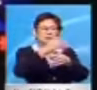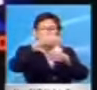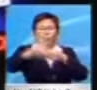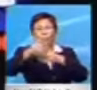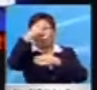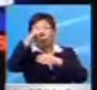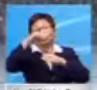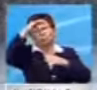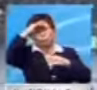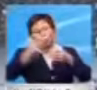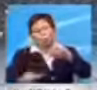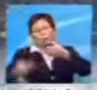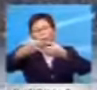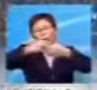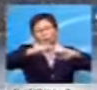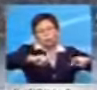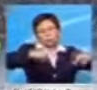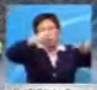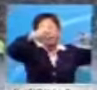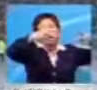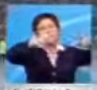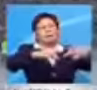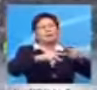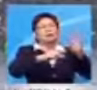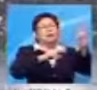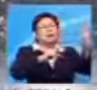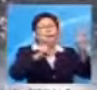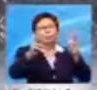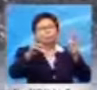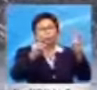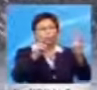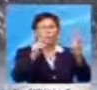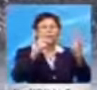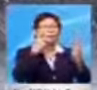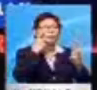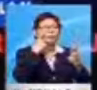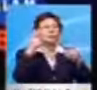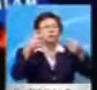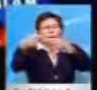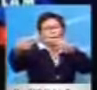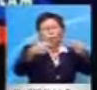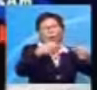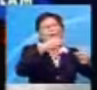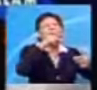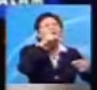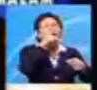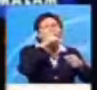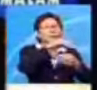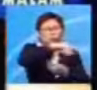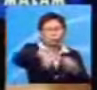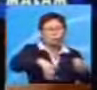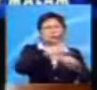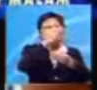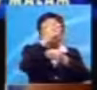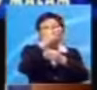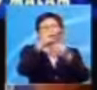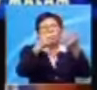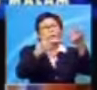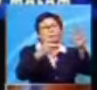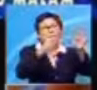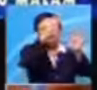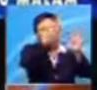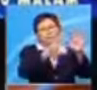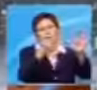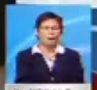untuk jdt layak ke separuh Akir dengan agregat 62 jdt di jadual bertemu Kedah di pusingan pertama separuh akhir 15